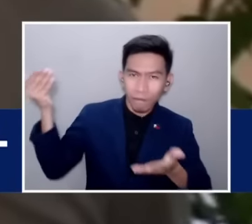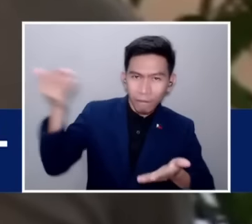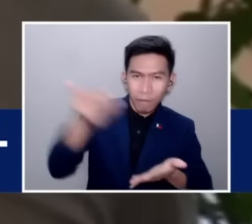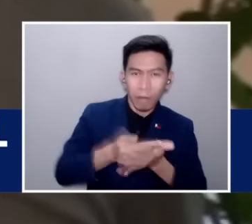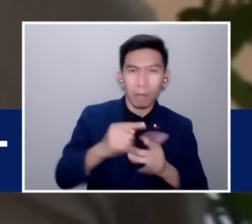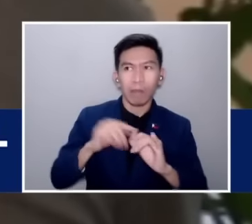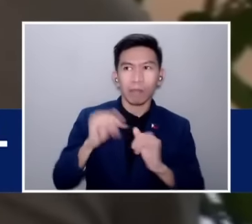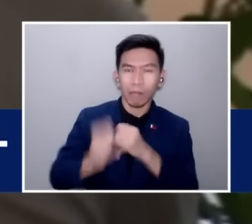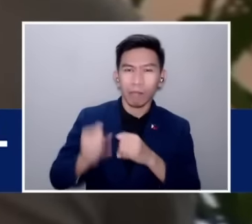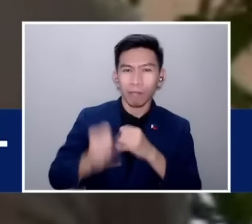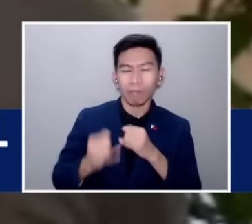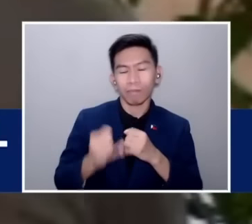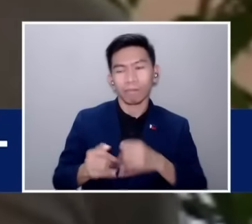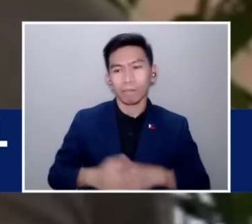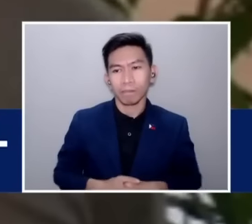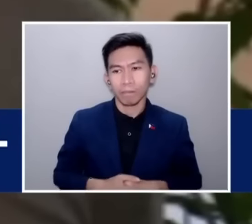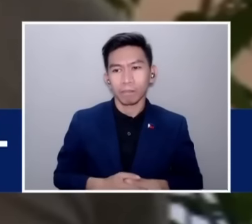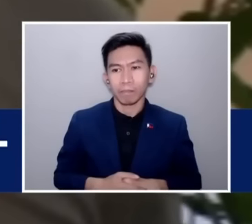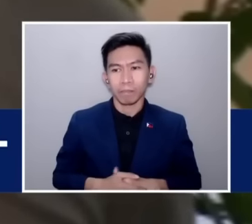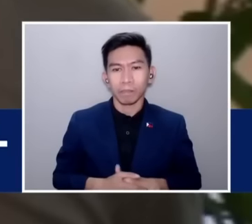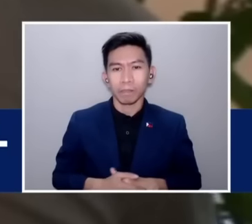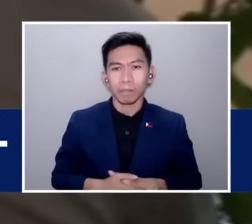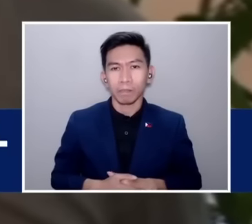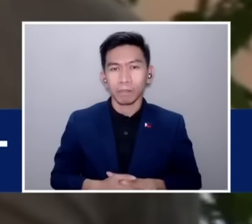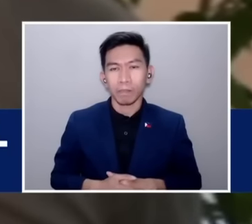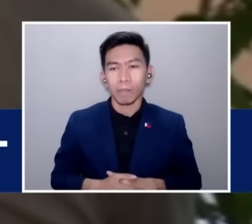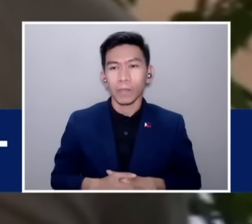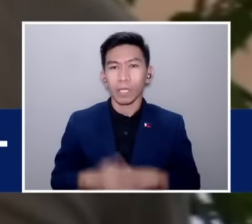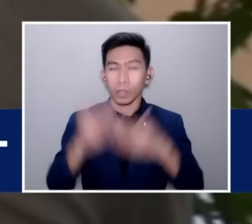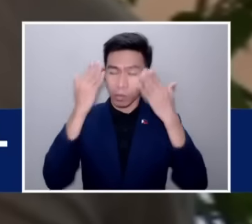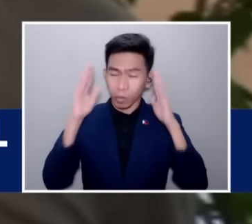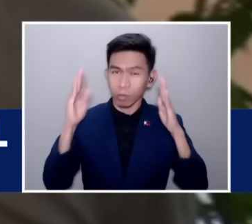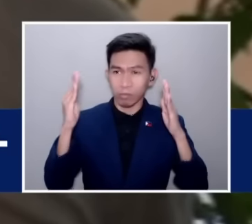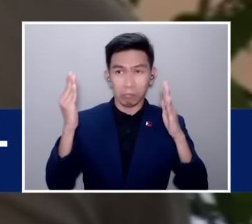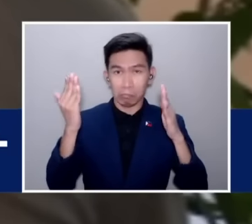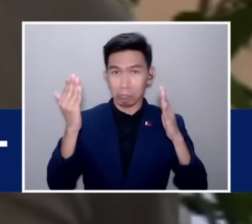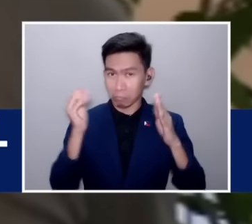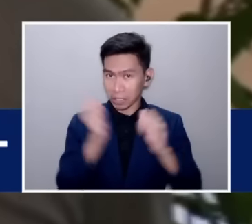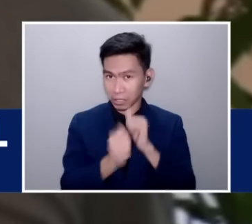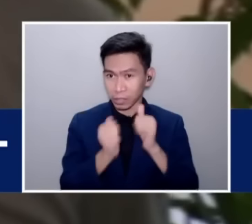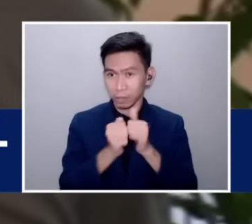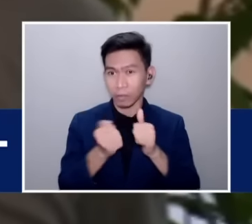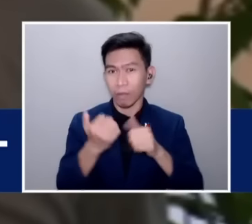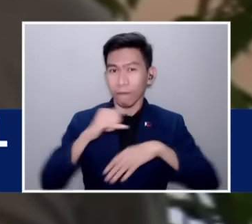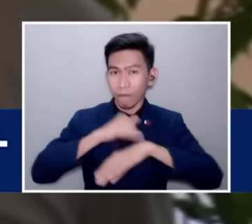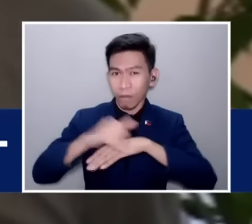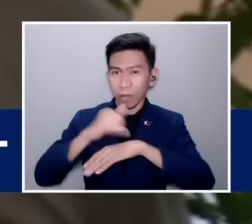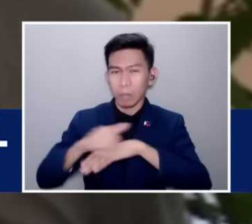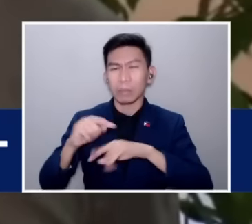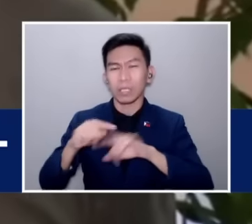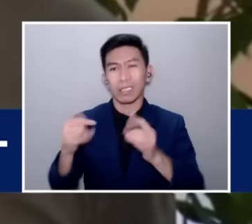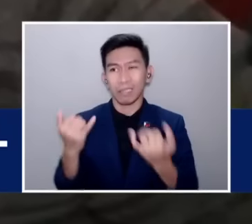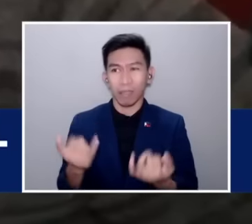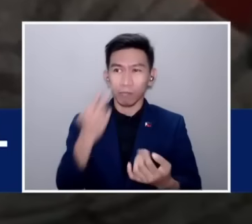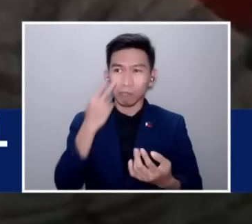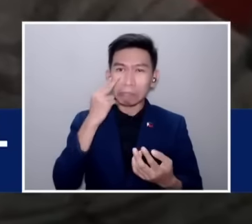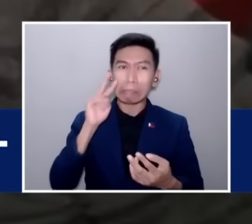Hindi ko rin may generalize kung magkakaroon ng dayan, pero hindi siya magandang pangitain ngayon. Ito ang nangyayari sa